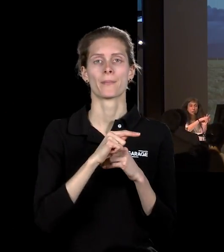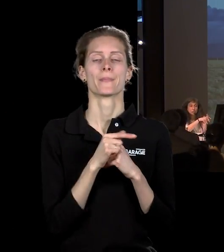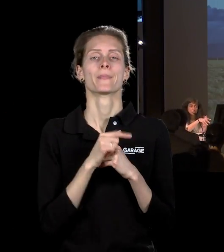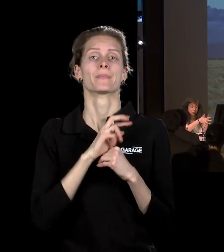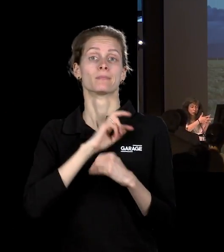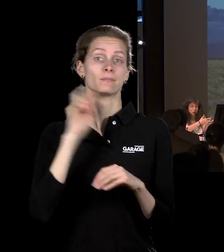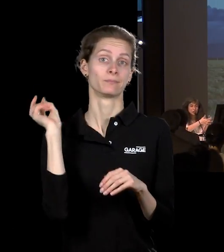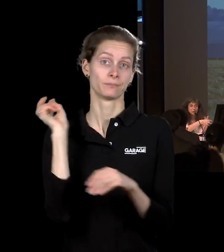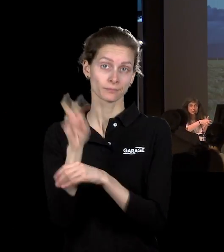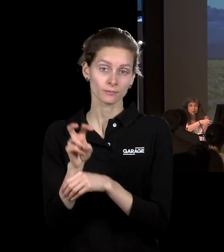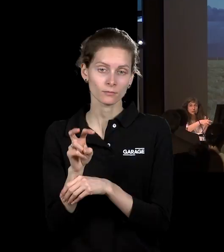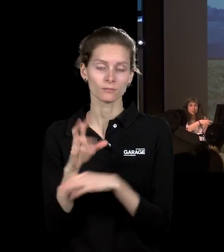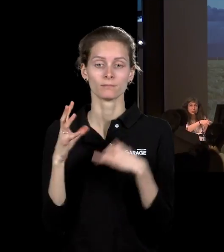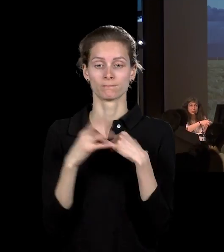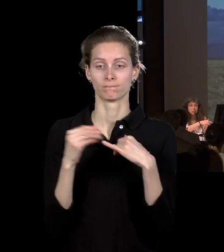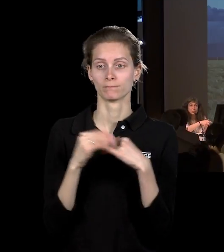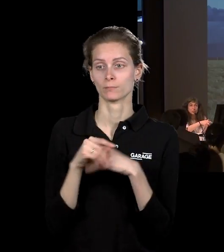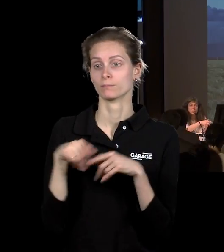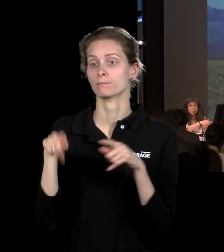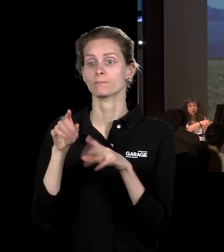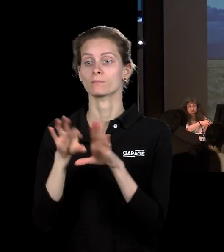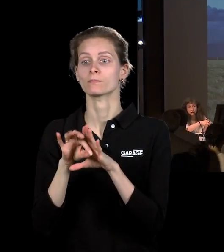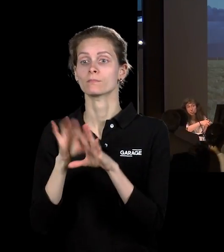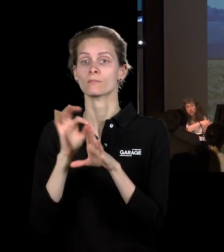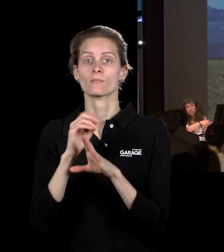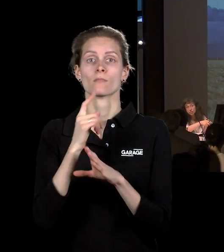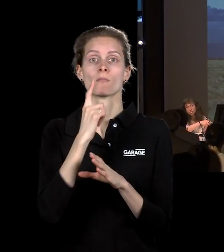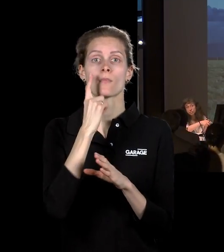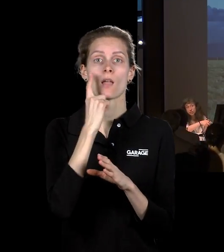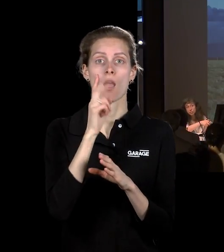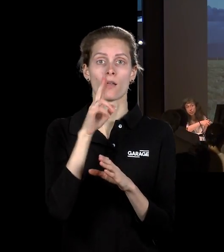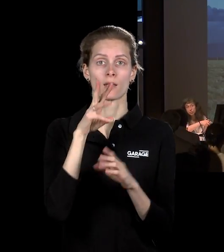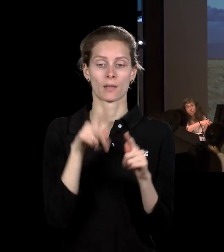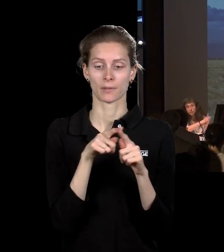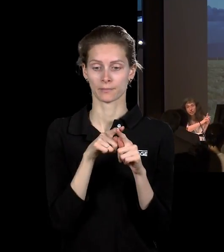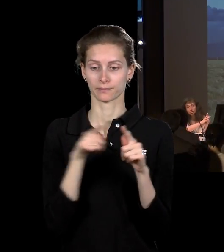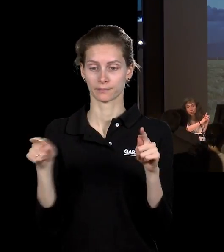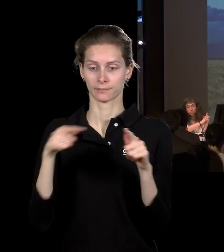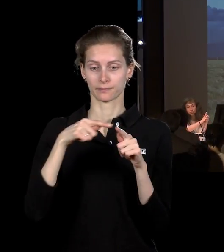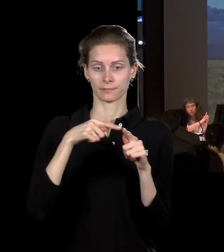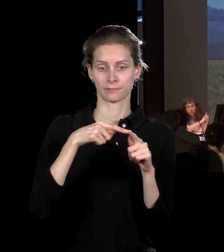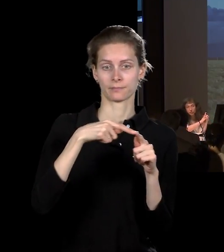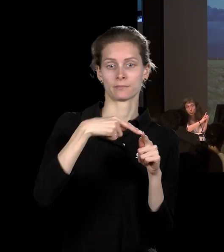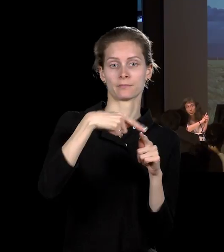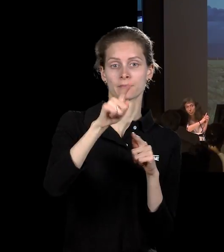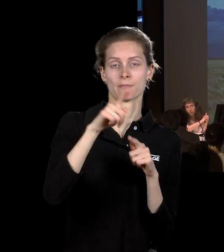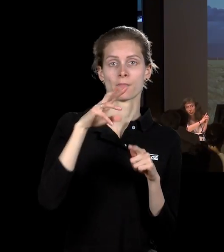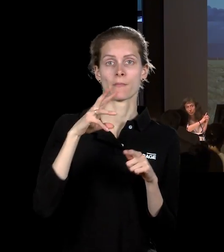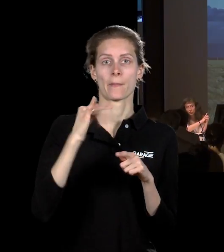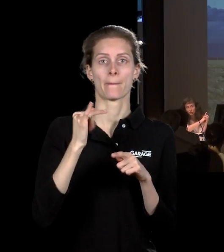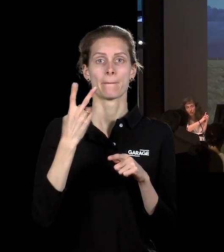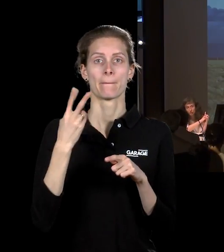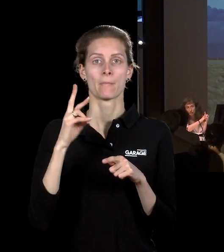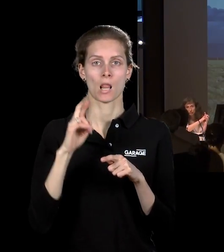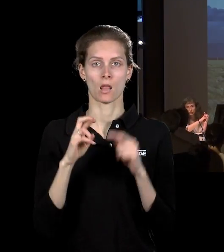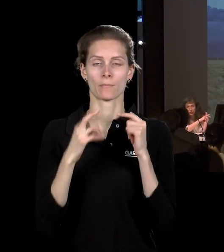берет участок земли километр на милю, это всегда палата меры